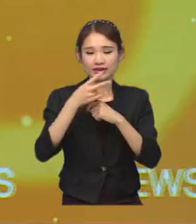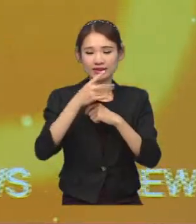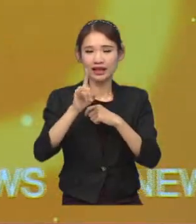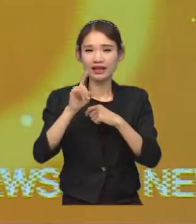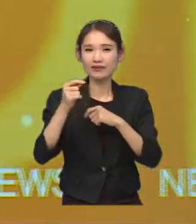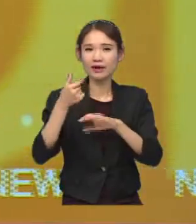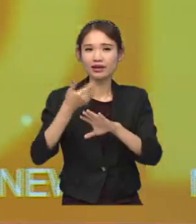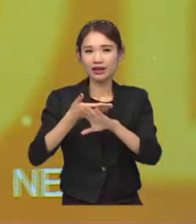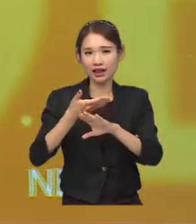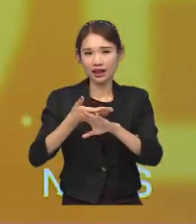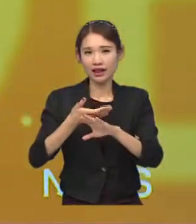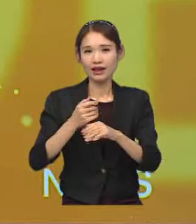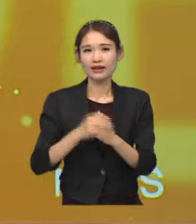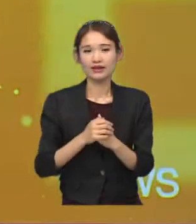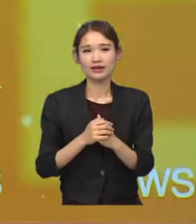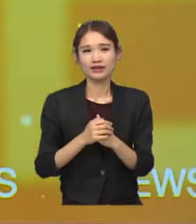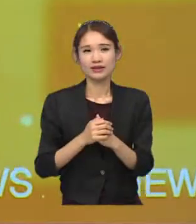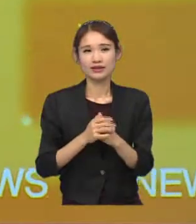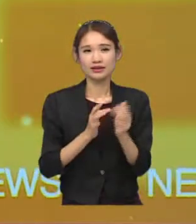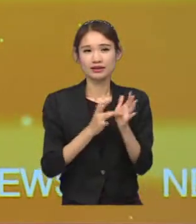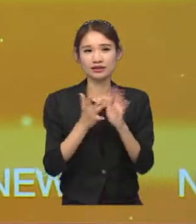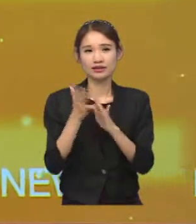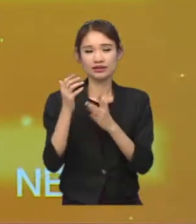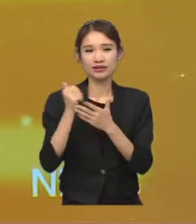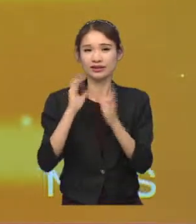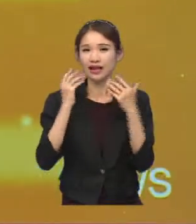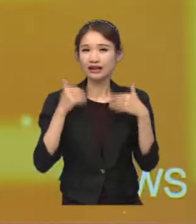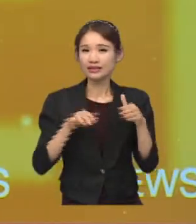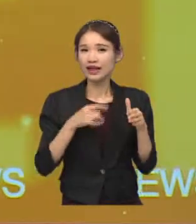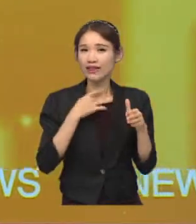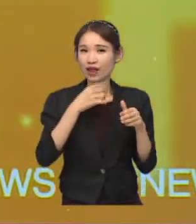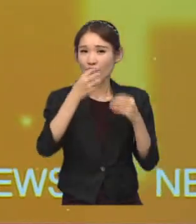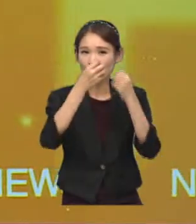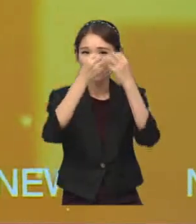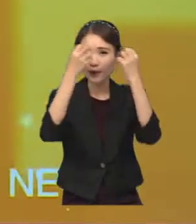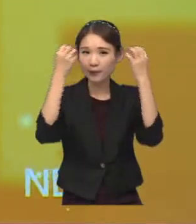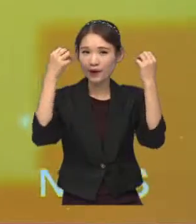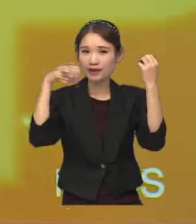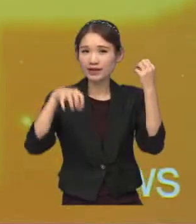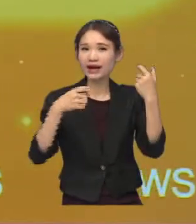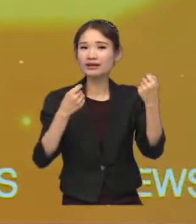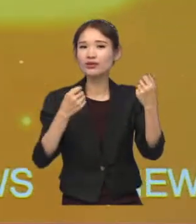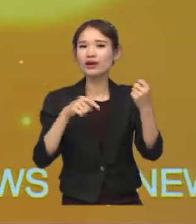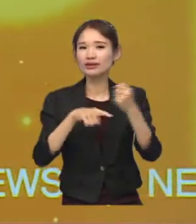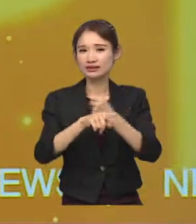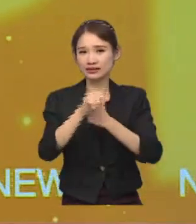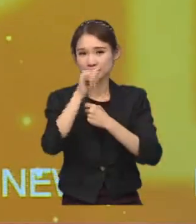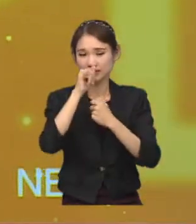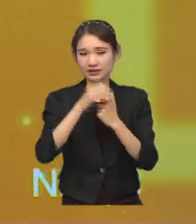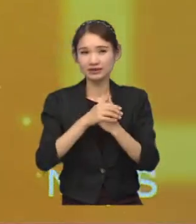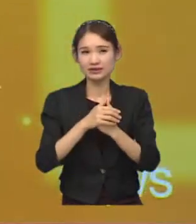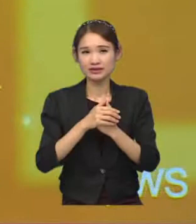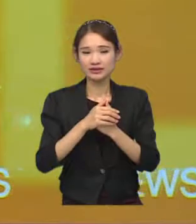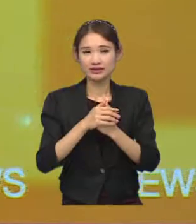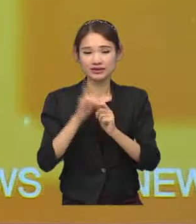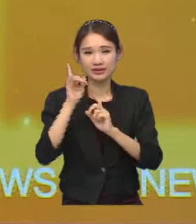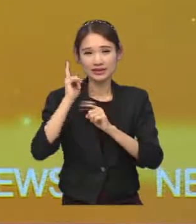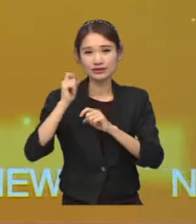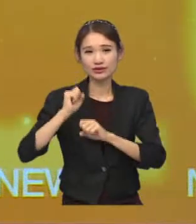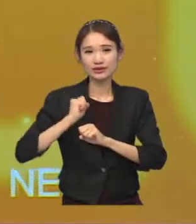우는 다른데 예수님 탄생 갖던 별자리 진 자료 같은 의미죠 4 그래 이제 이쑤신장군